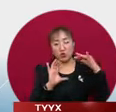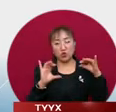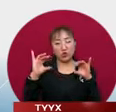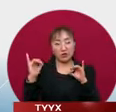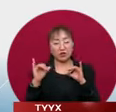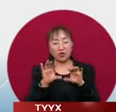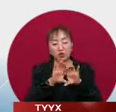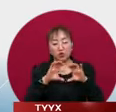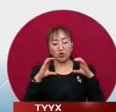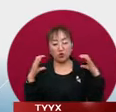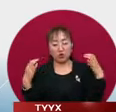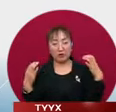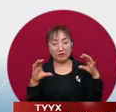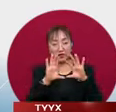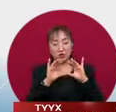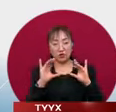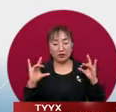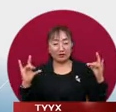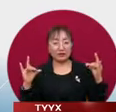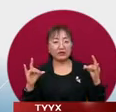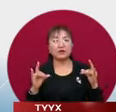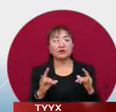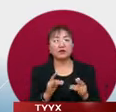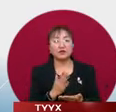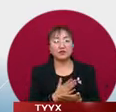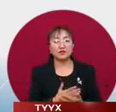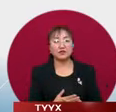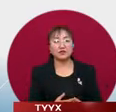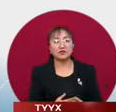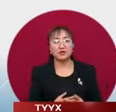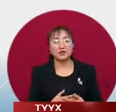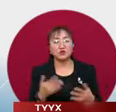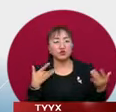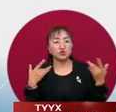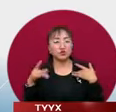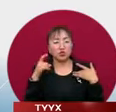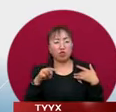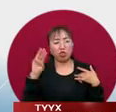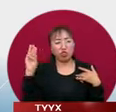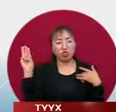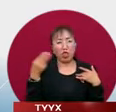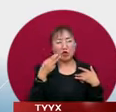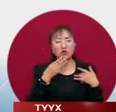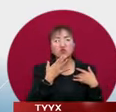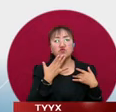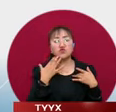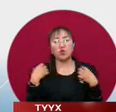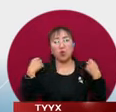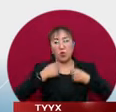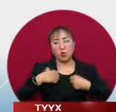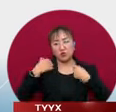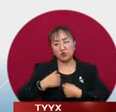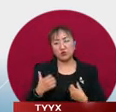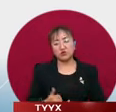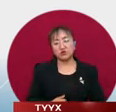засан дугарг хэлбэртэй байсан. За театрт тоглож байгаа жүжигчид маань хамгийн тод гэсэн өнгийн хувцсыг өмсдөг бөгөөд уг